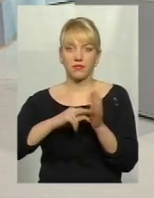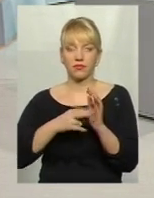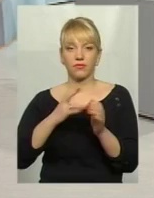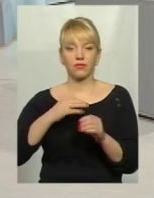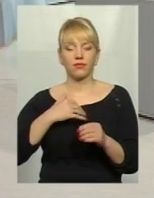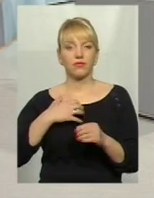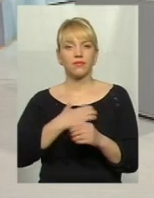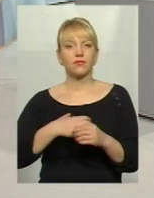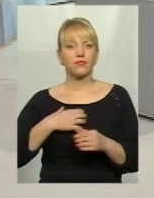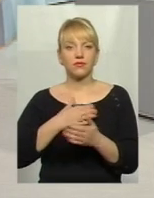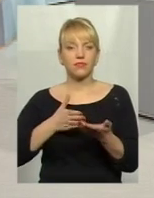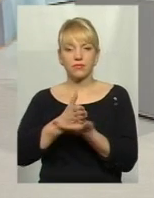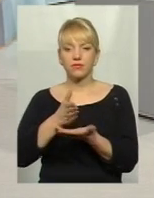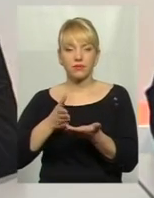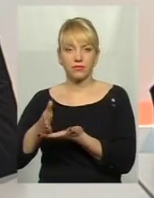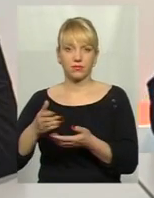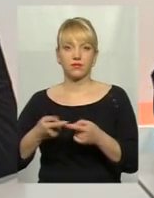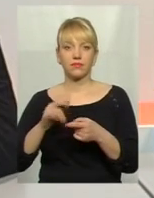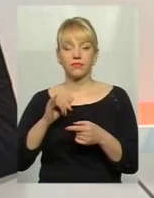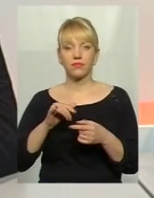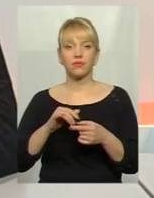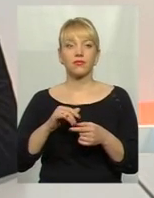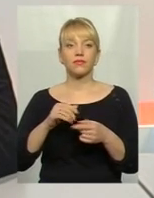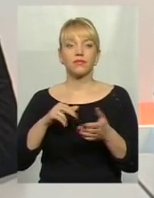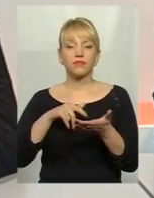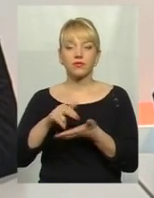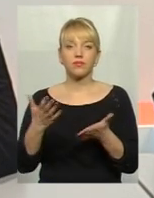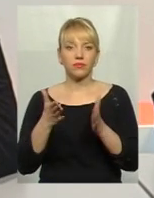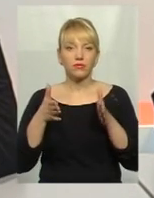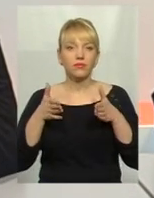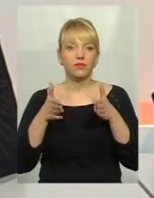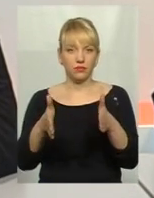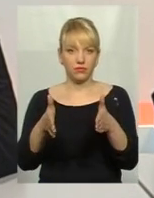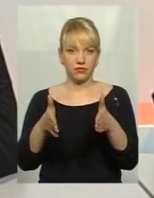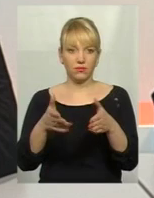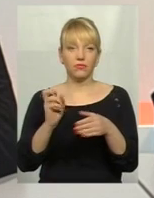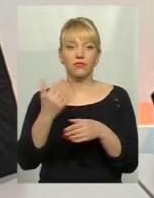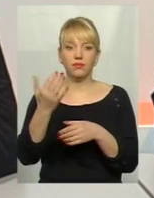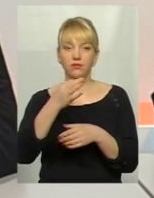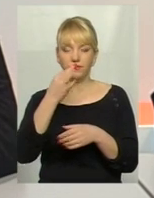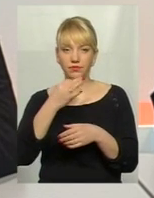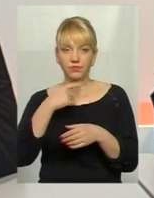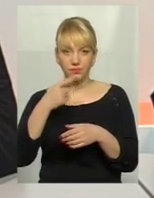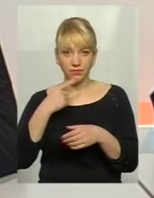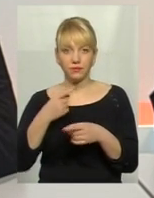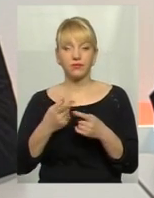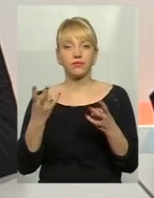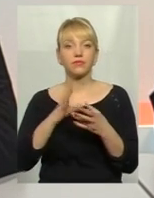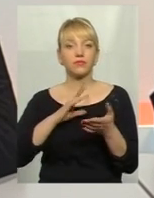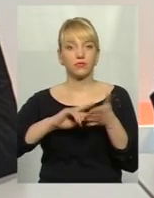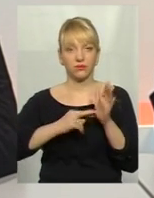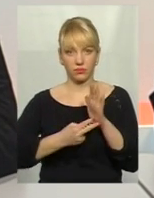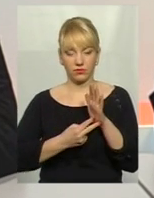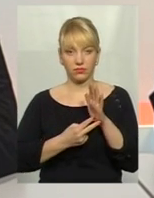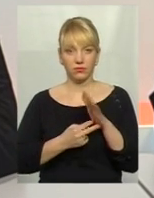стратегічні цілі, а не розпалятися наліво і направо. І йти в якомусь певному шляху, як ви говорили з самого початку, має бути стратегія. До речі, я скажу одну